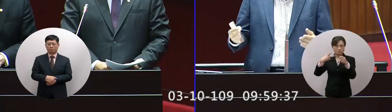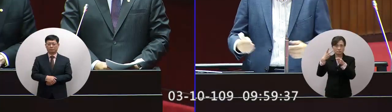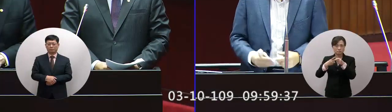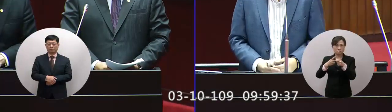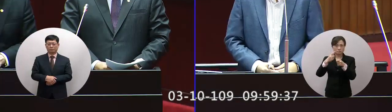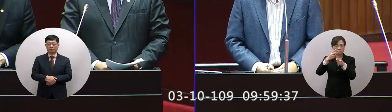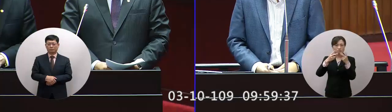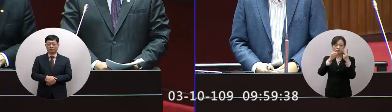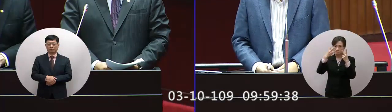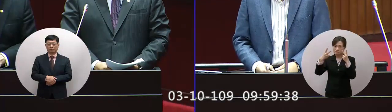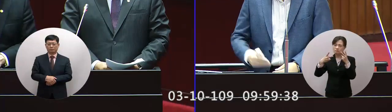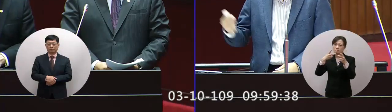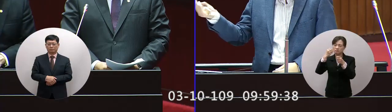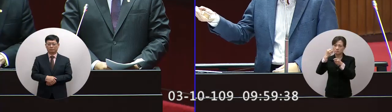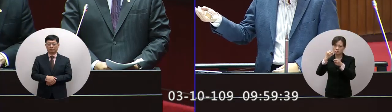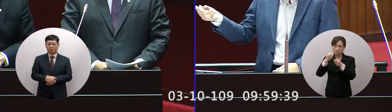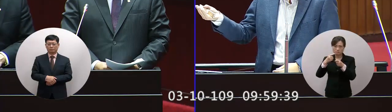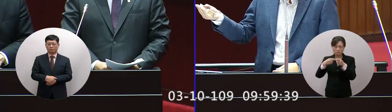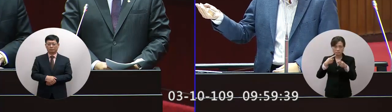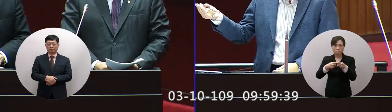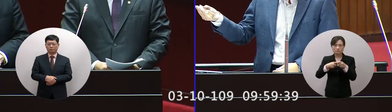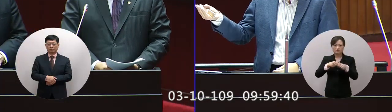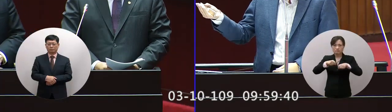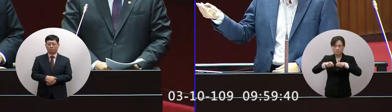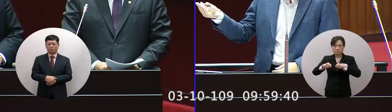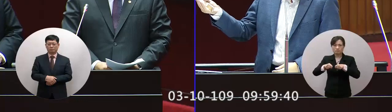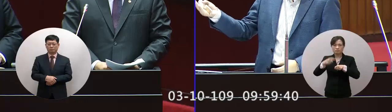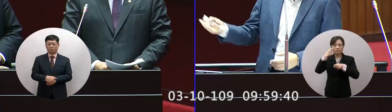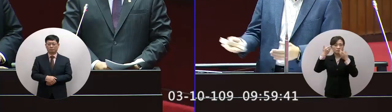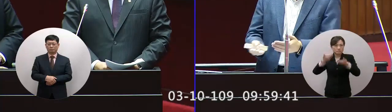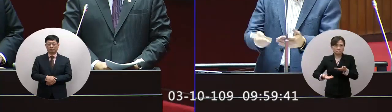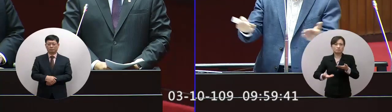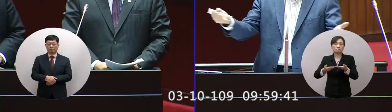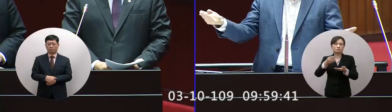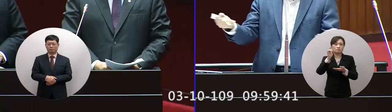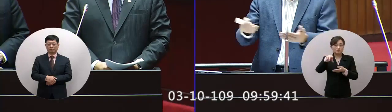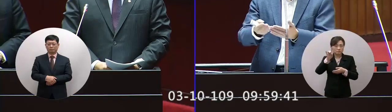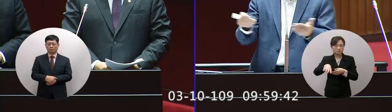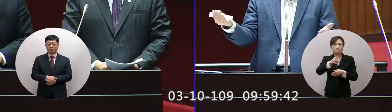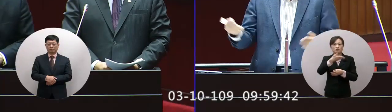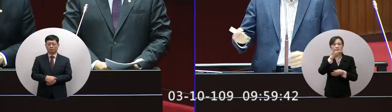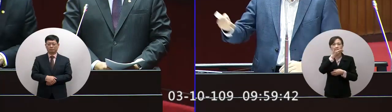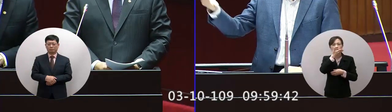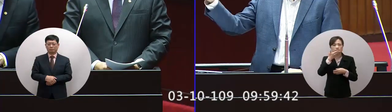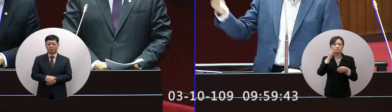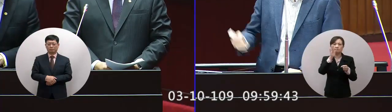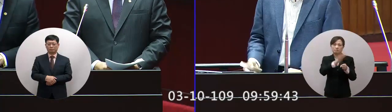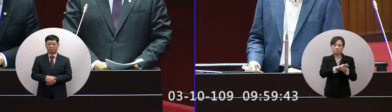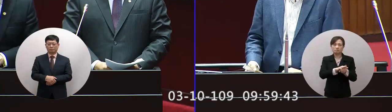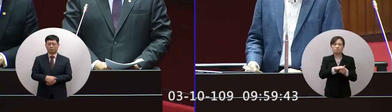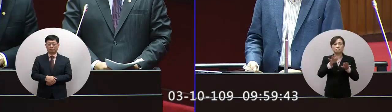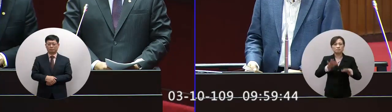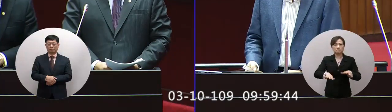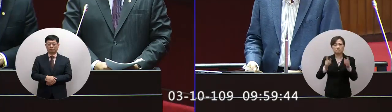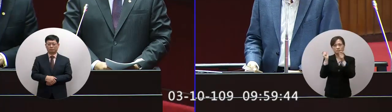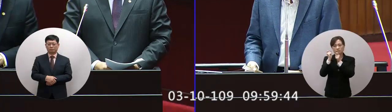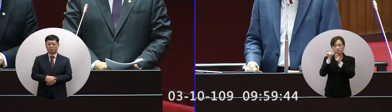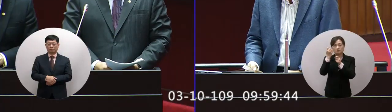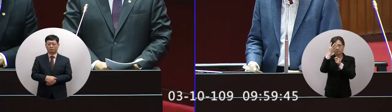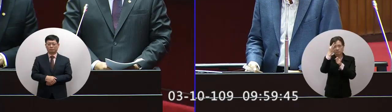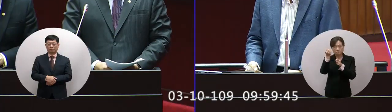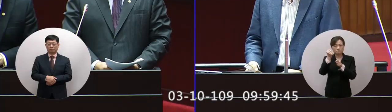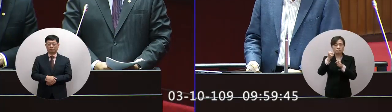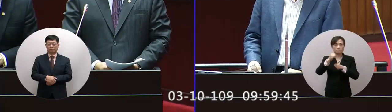就放在桃园的一个青埔，这个部分已经在这几天在桃园的报纸整个出来了，因